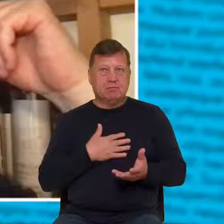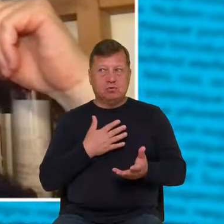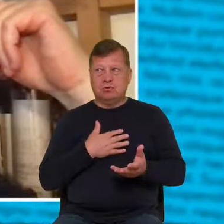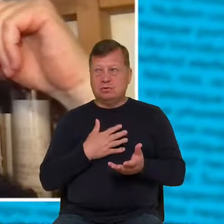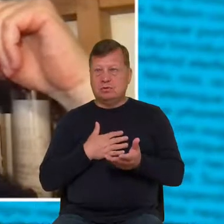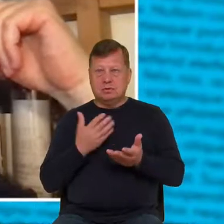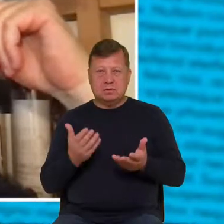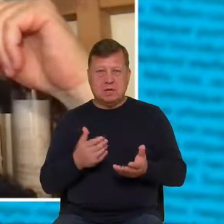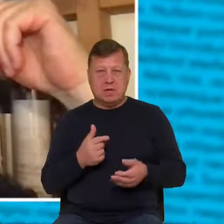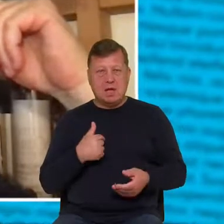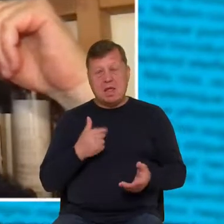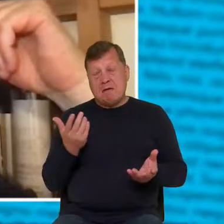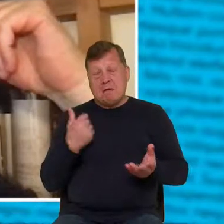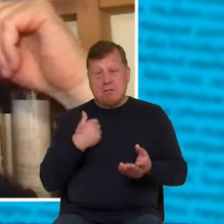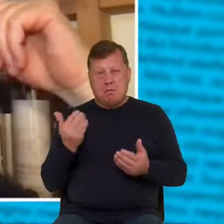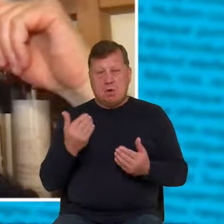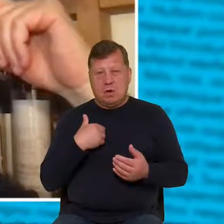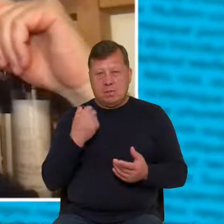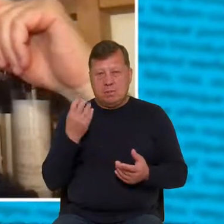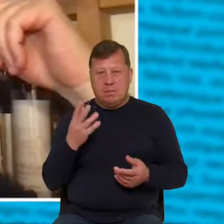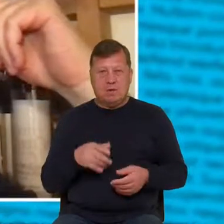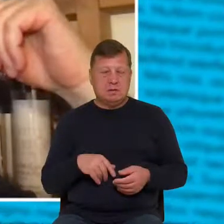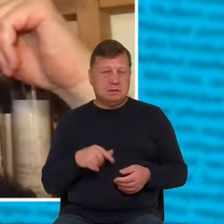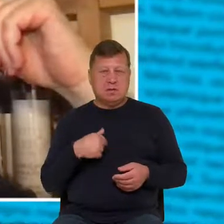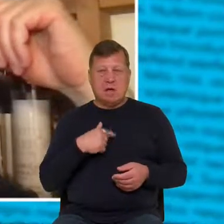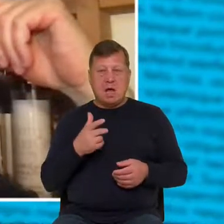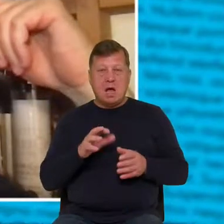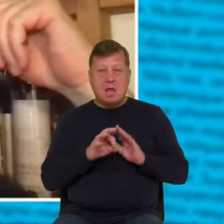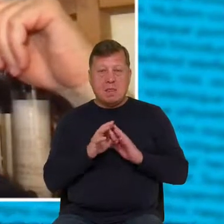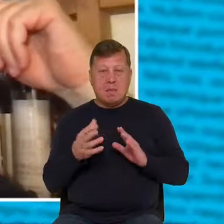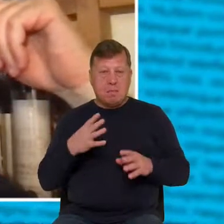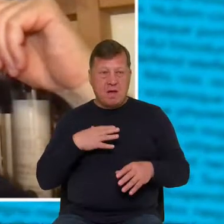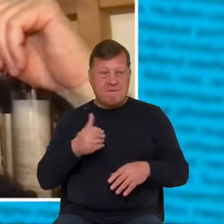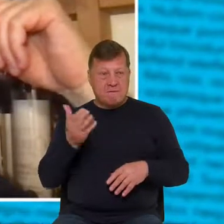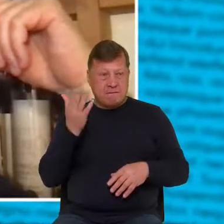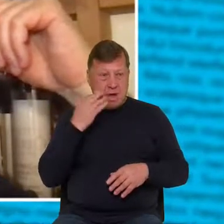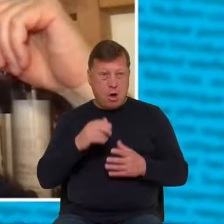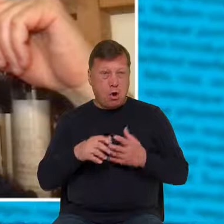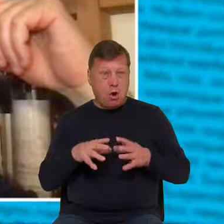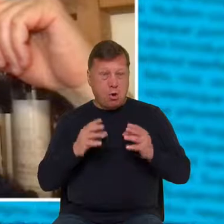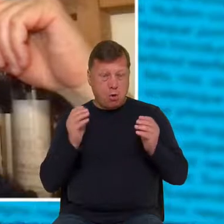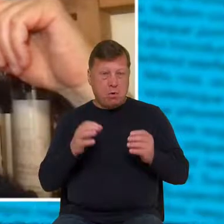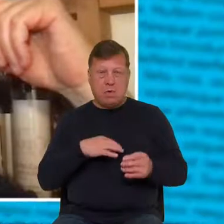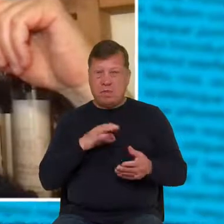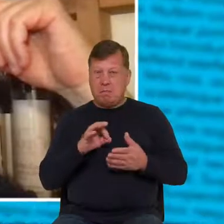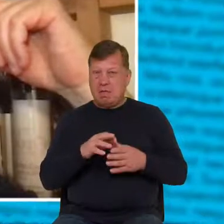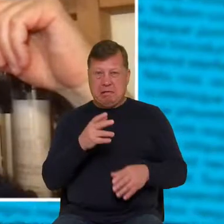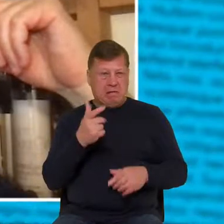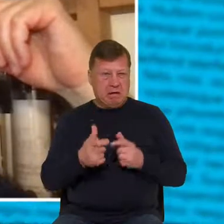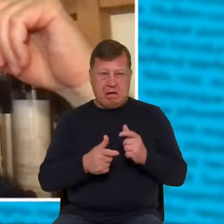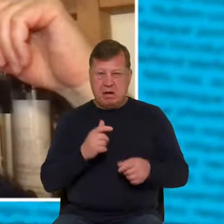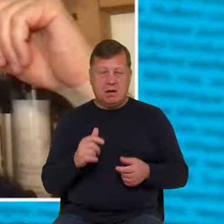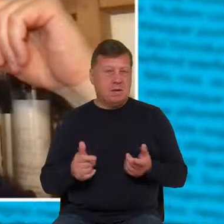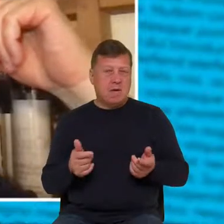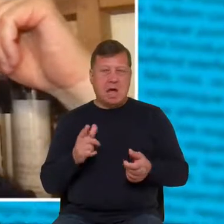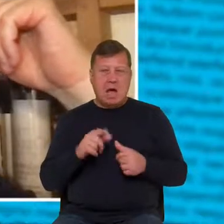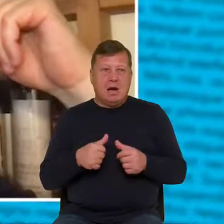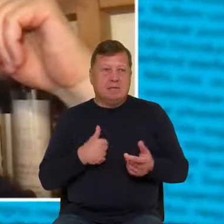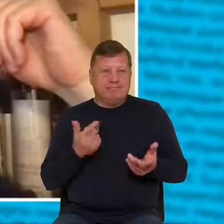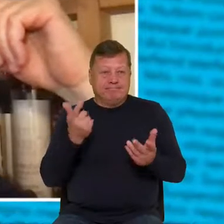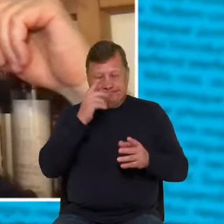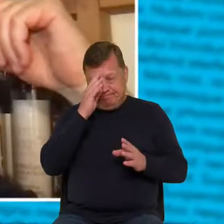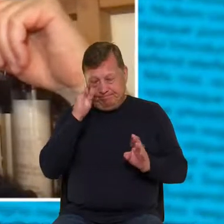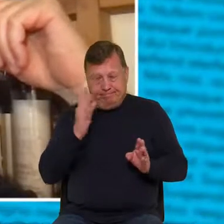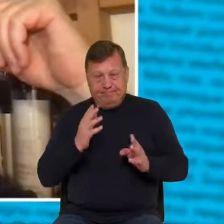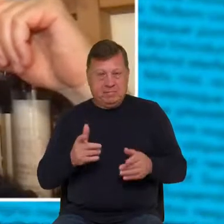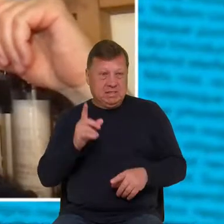Być może brzmi to zbyt mądrze, jakbym wiedział, że to robiłem od samego początku, ale tak nie było. Po prostu tak naprawdę pisarze jako tacy tak naprawdę nie